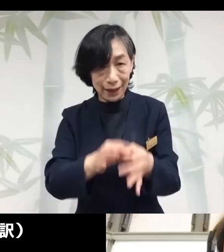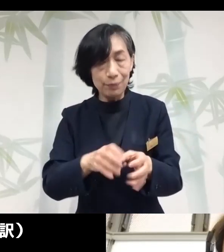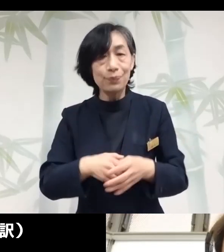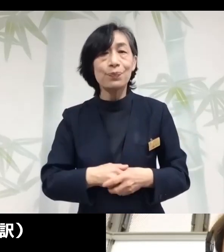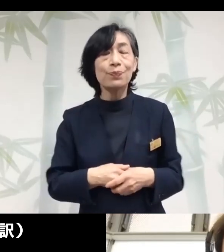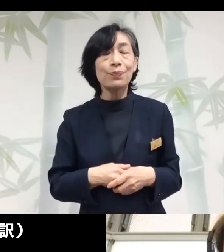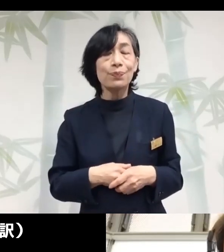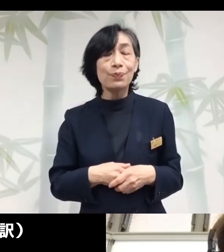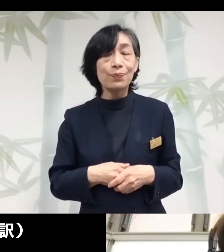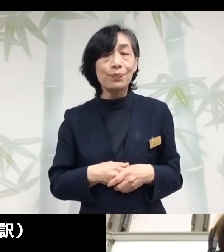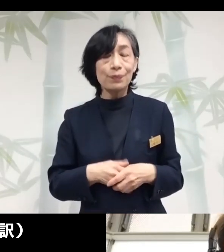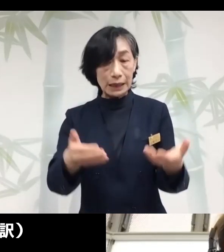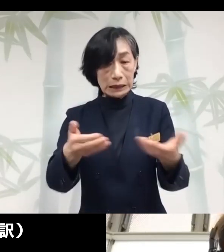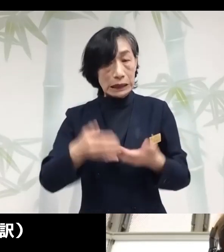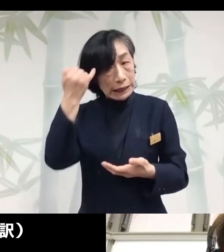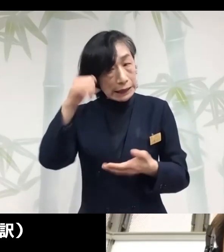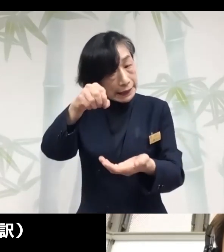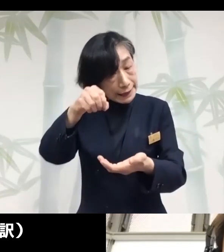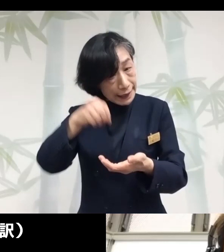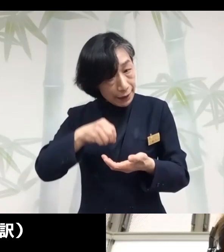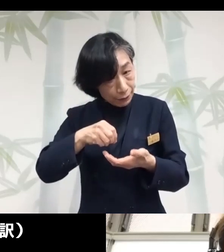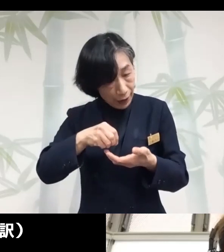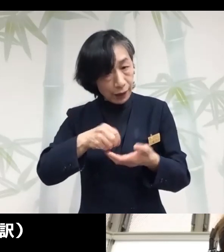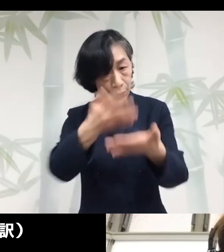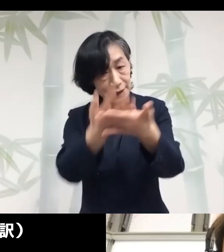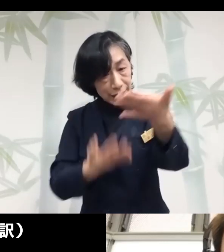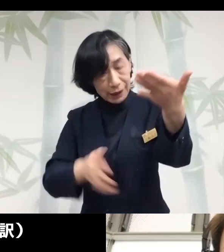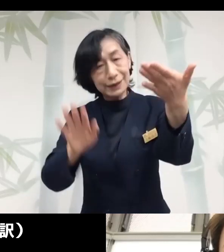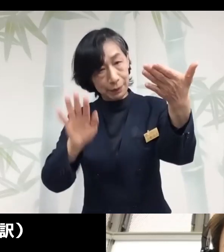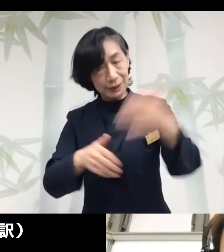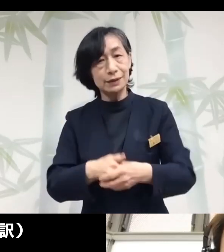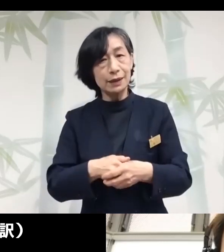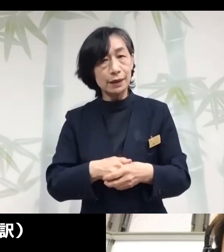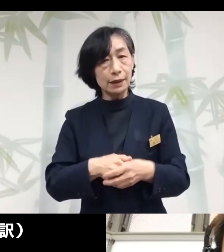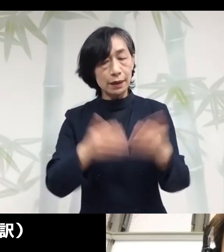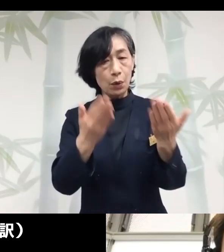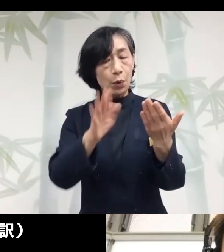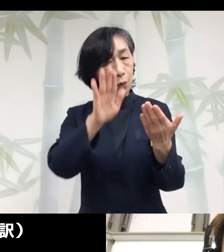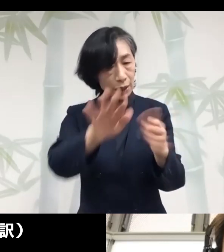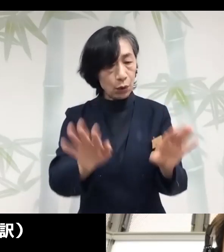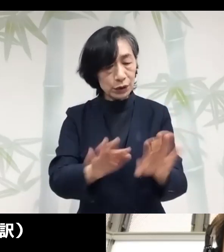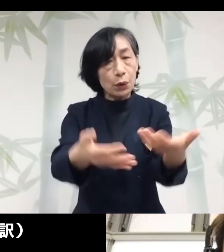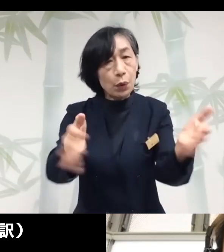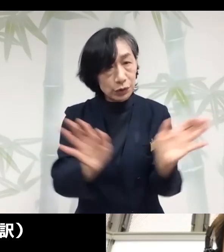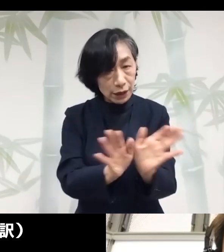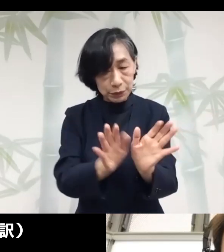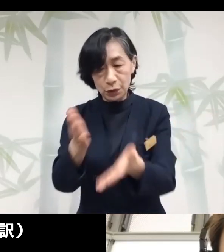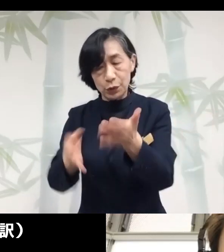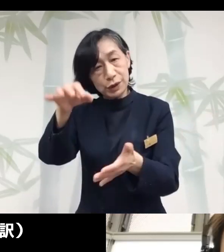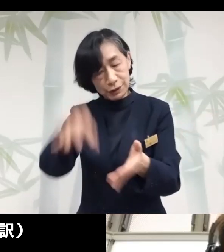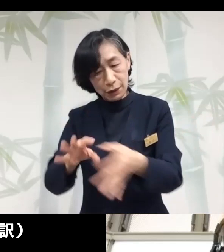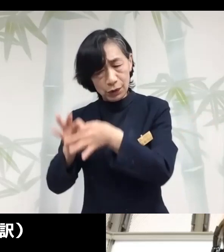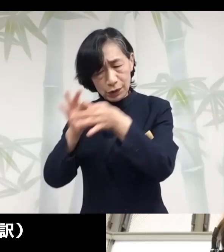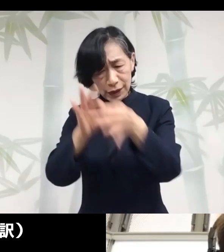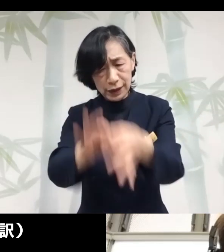いただいた意見をですね、一覧にしていますけれども、放課後児童クラブや保育園を継続していただきた